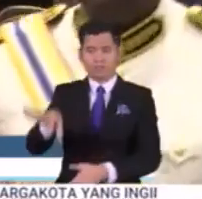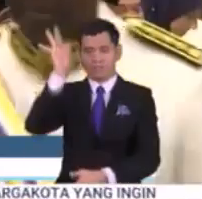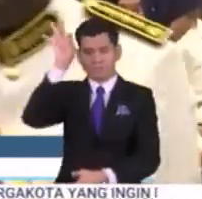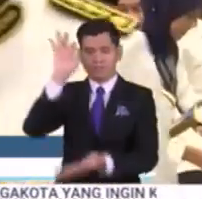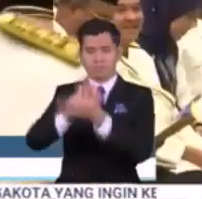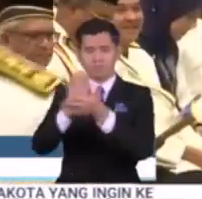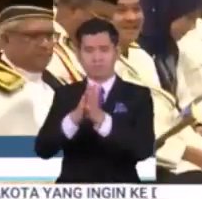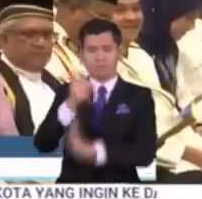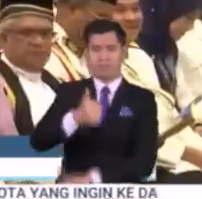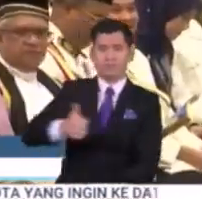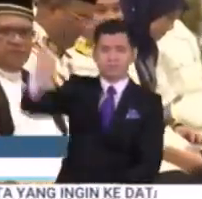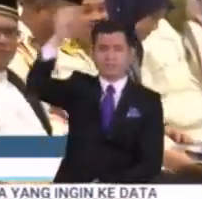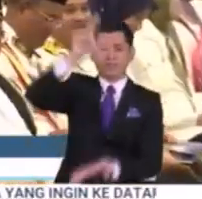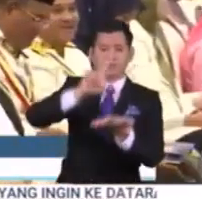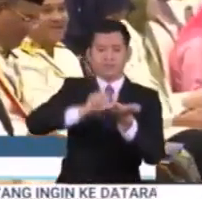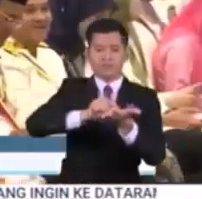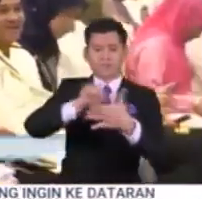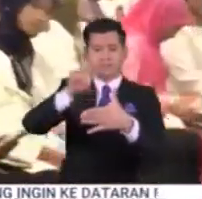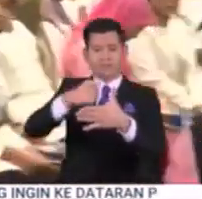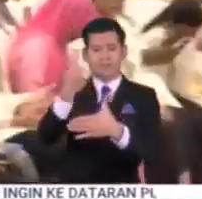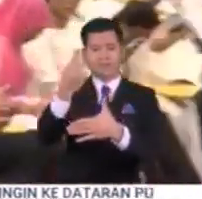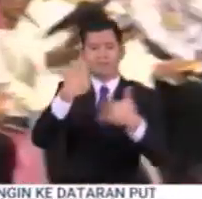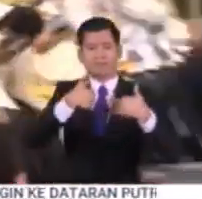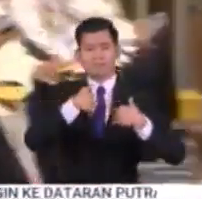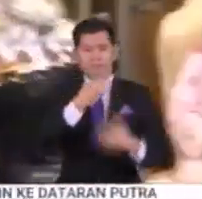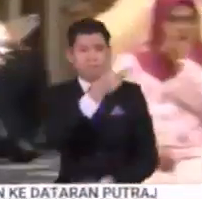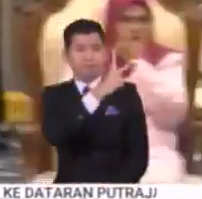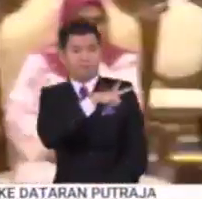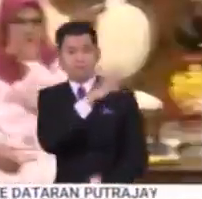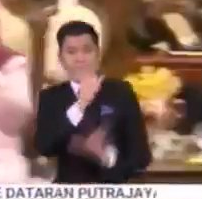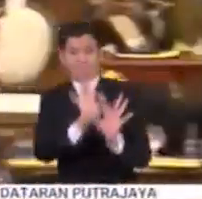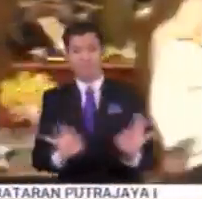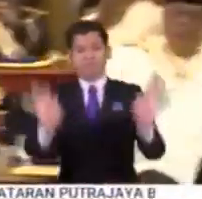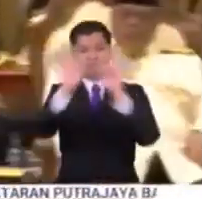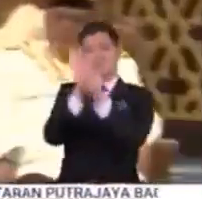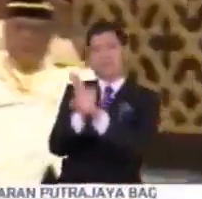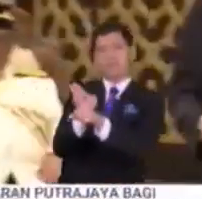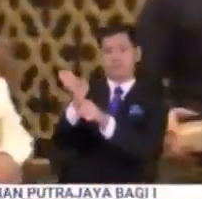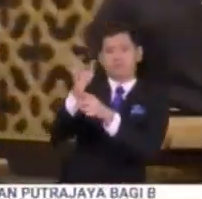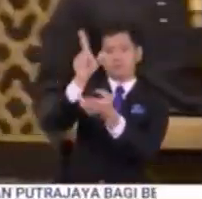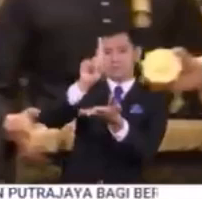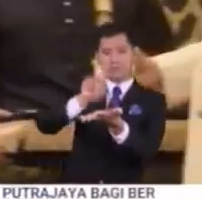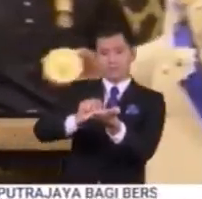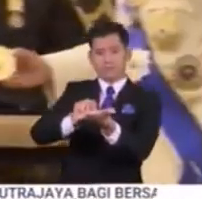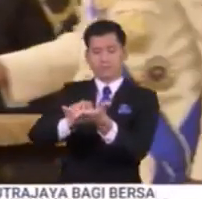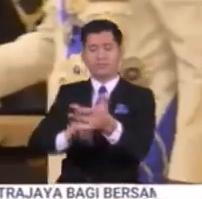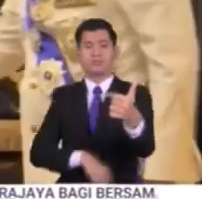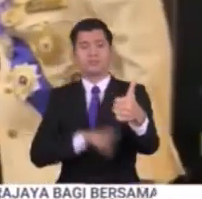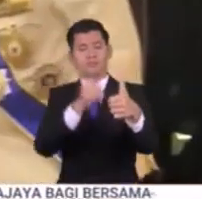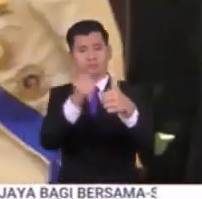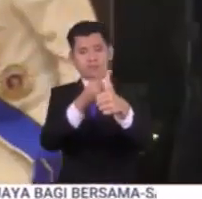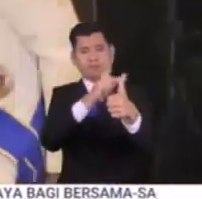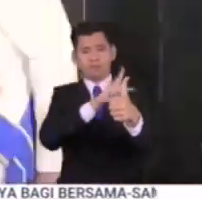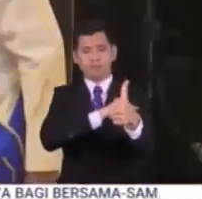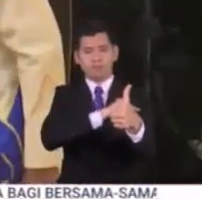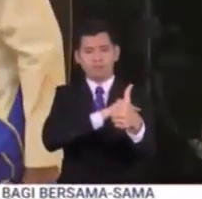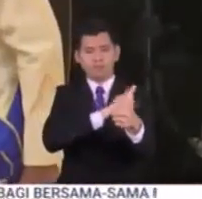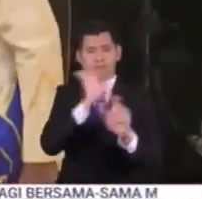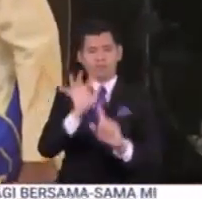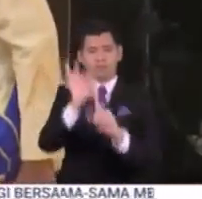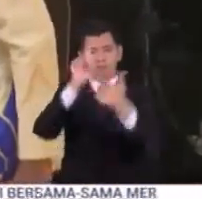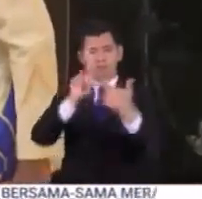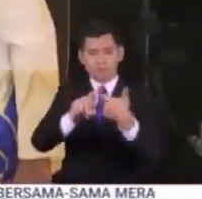penyiaran pada Januari lalu Beliau pernah menyandang beberapa jawatan penting dalam bidang penyiaran ini termasuk sebagai ketua pegawai